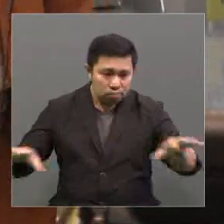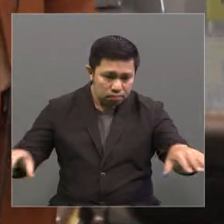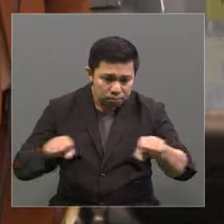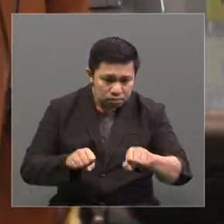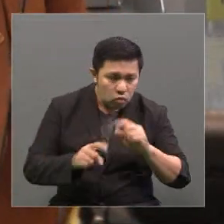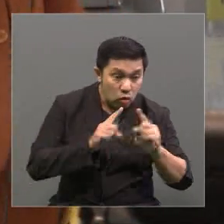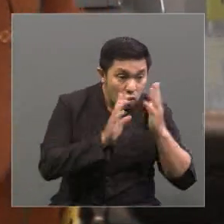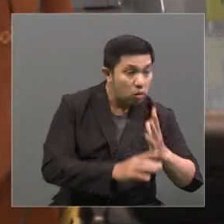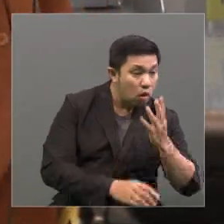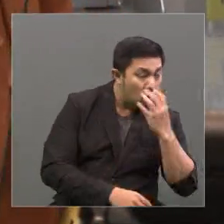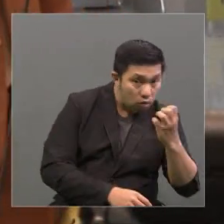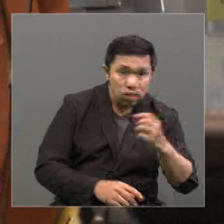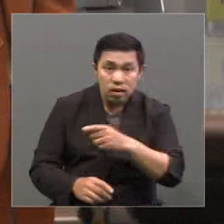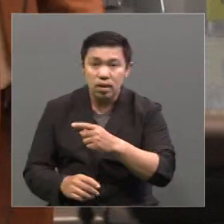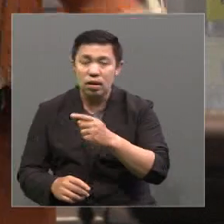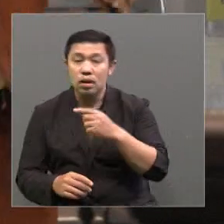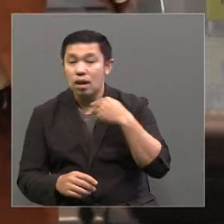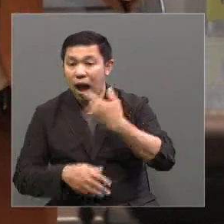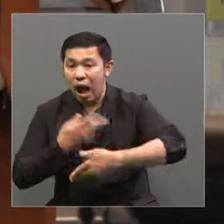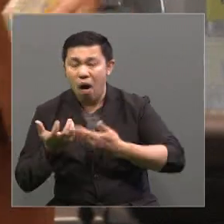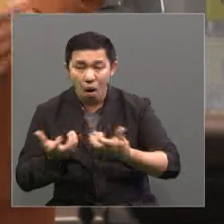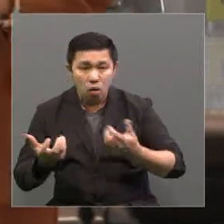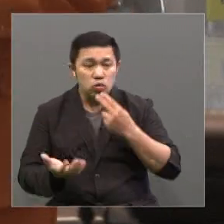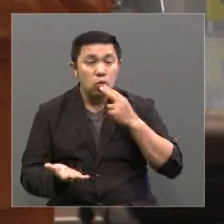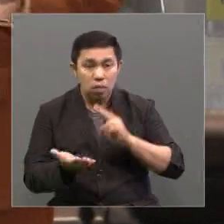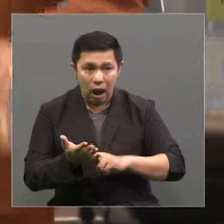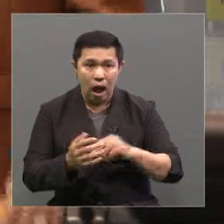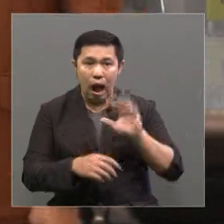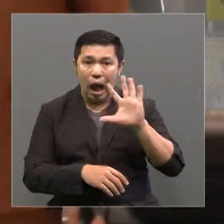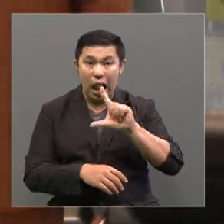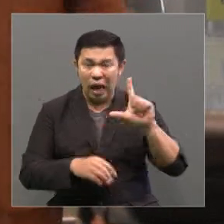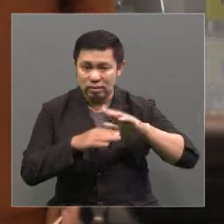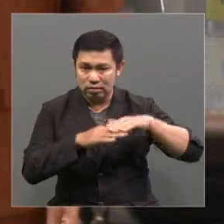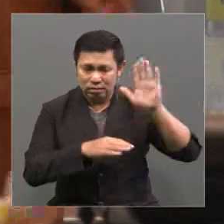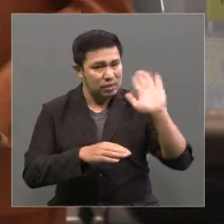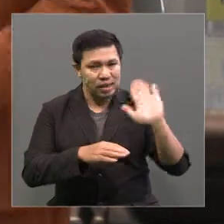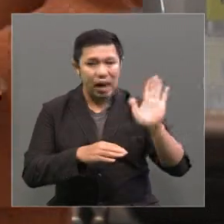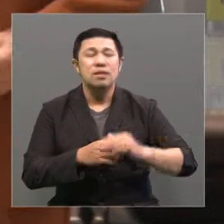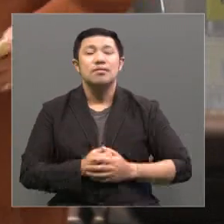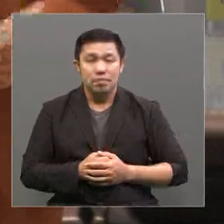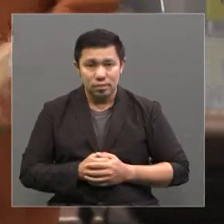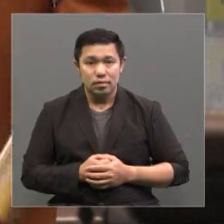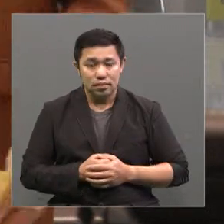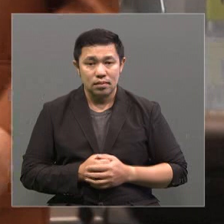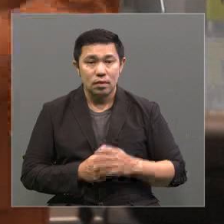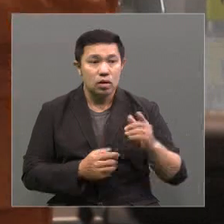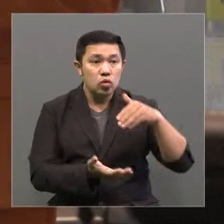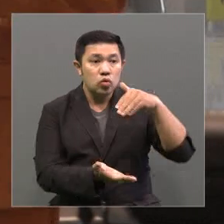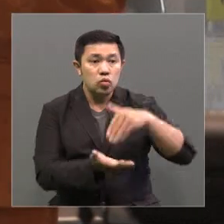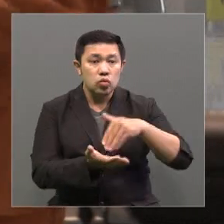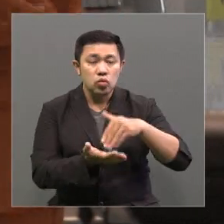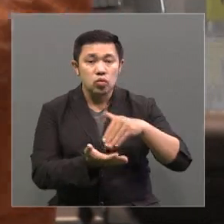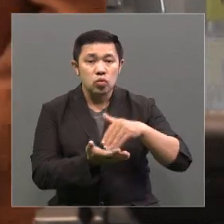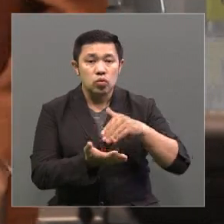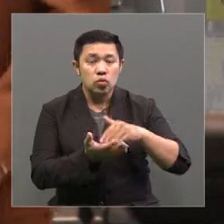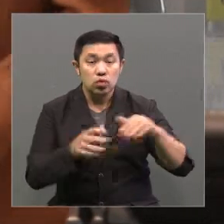ากับผู้เสียหายตามกฎหมายการไกล่เกลี่ยความเสียหายต้องไม่เกิน5ล้านบาทหรือสามารถติดต่อศูนย์ไกล่เกลี่ยภาคเอก